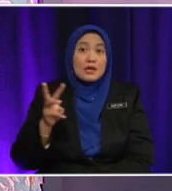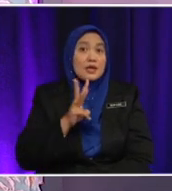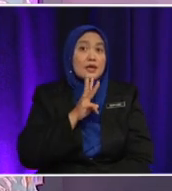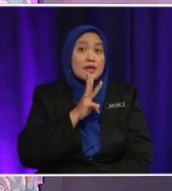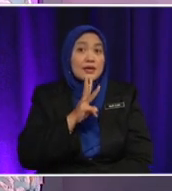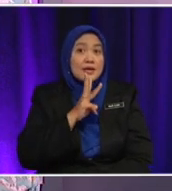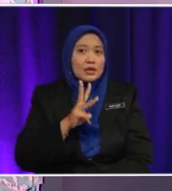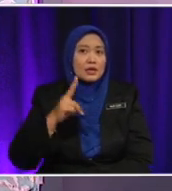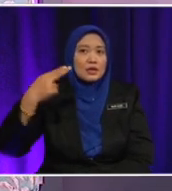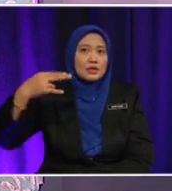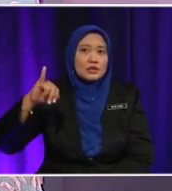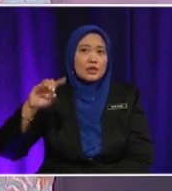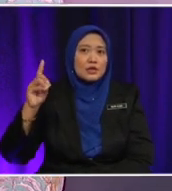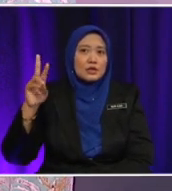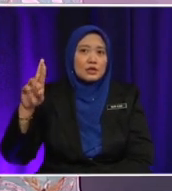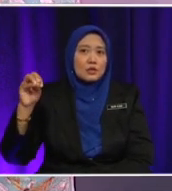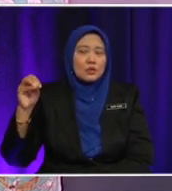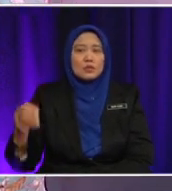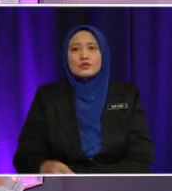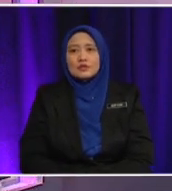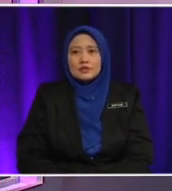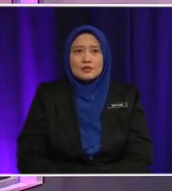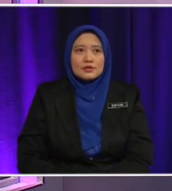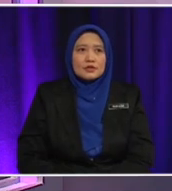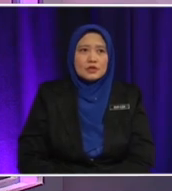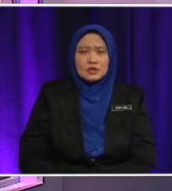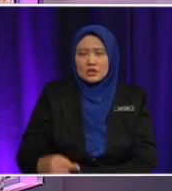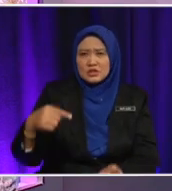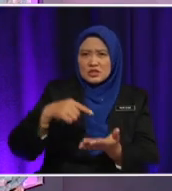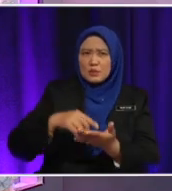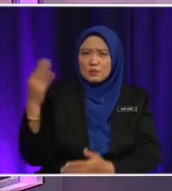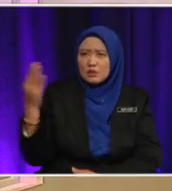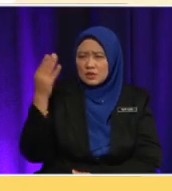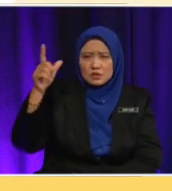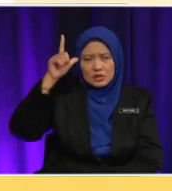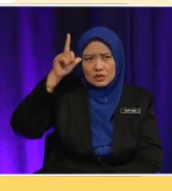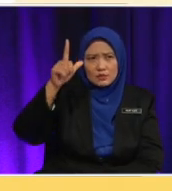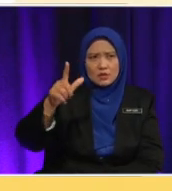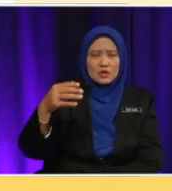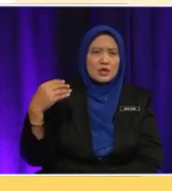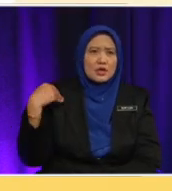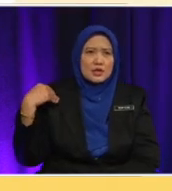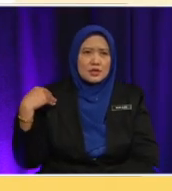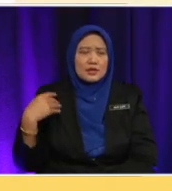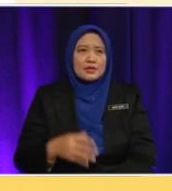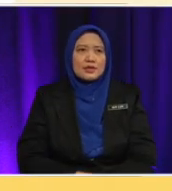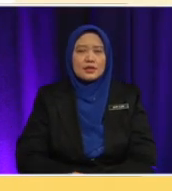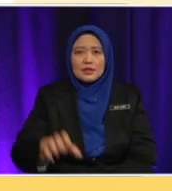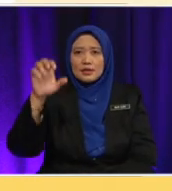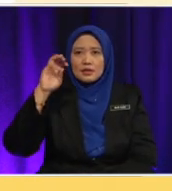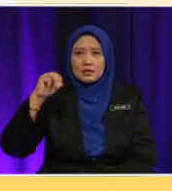pun kita ada kita ada komponen-komponen juga oke ini yang biasa kita Tengok lah kan pada